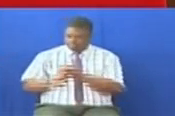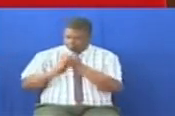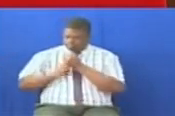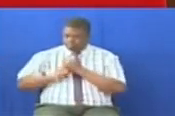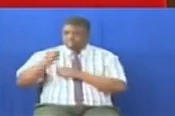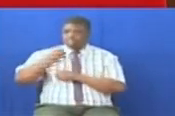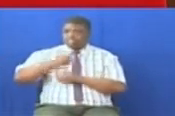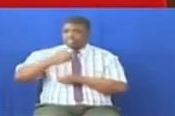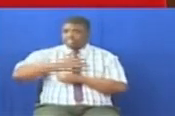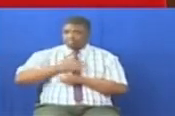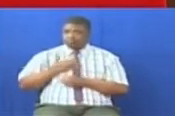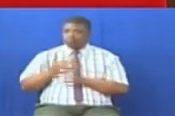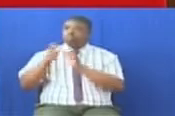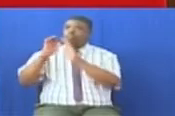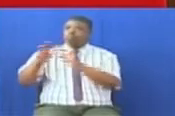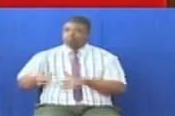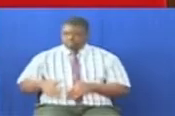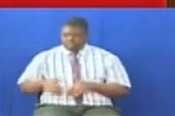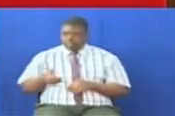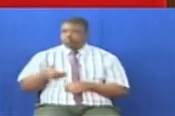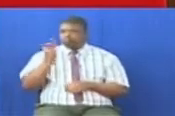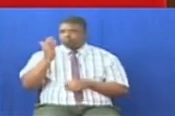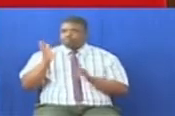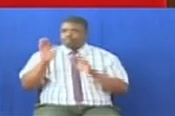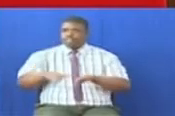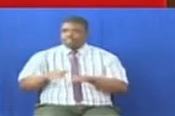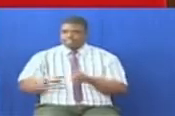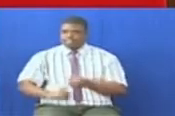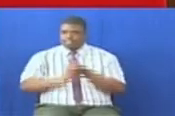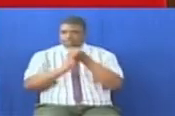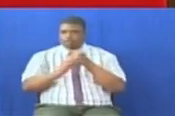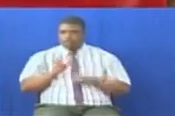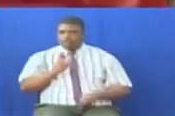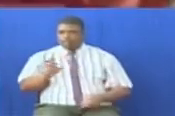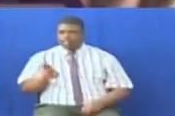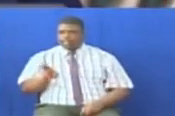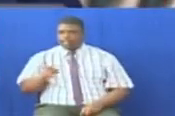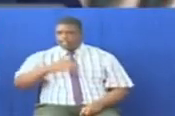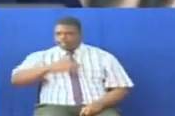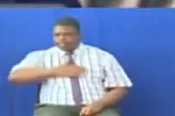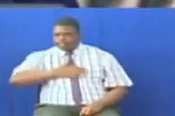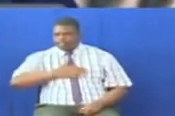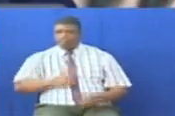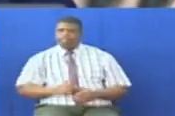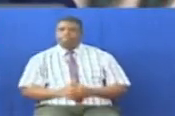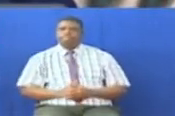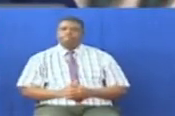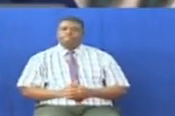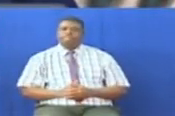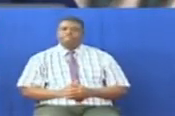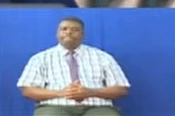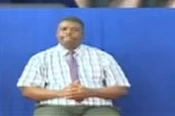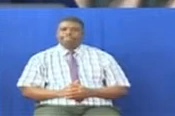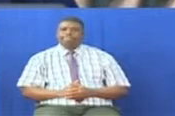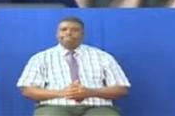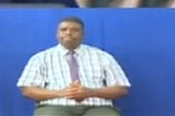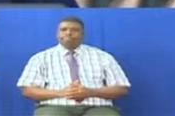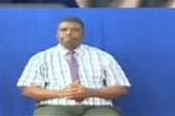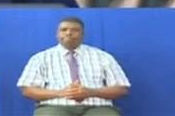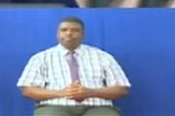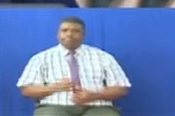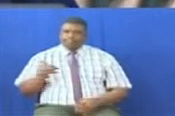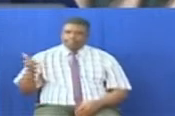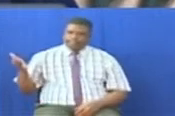Naomba Mwenyezi Mungu aendelee kuwabariki, naunga mkono hoja. Asante sana. Asante sana Mheshimiwa Aisha Rose